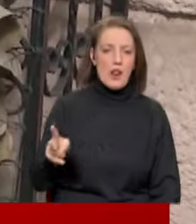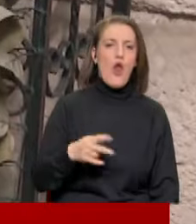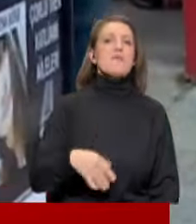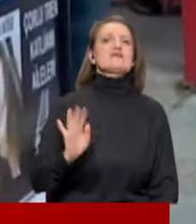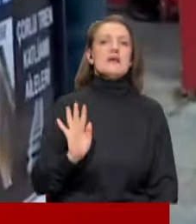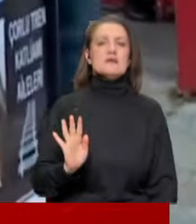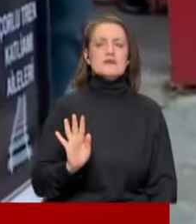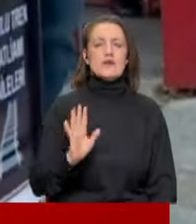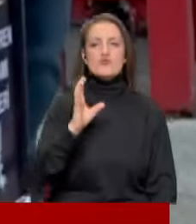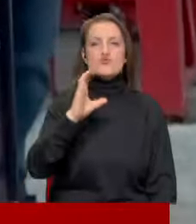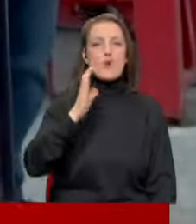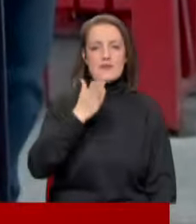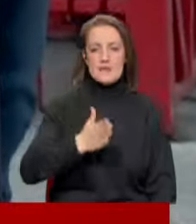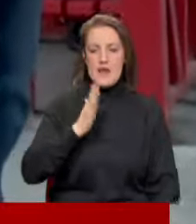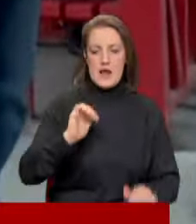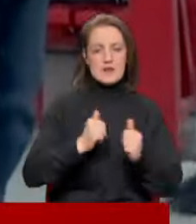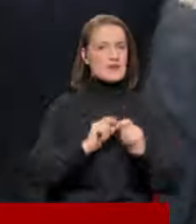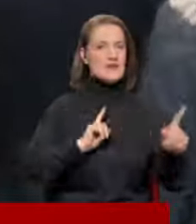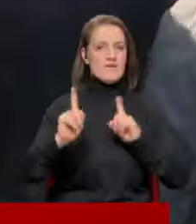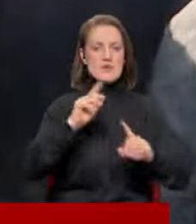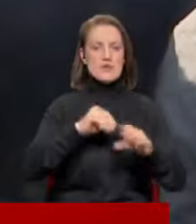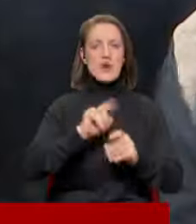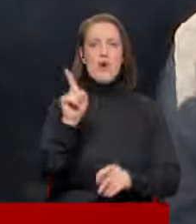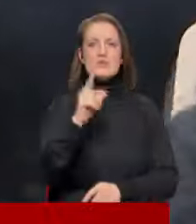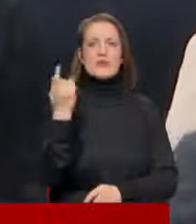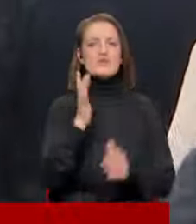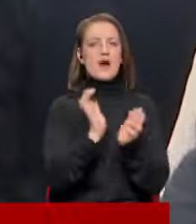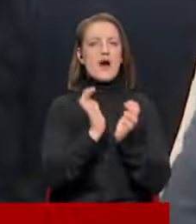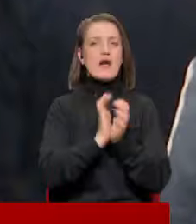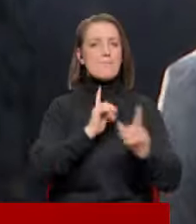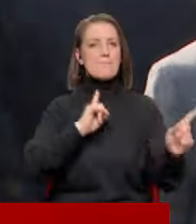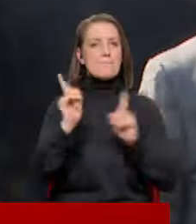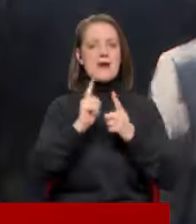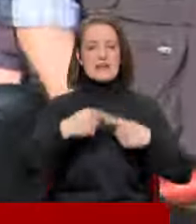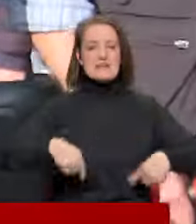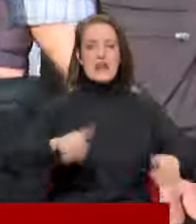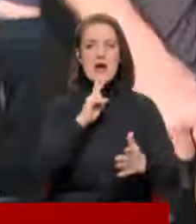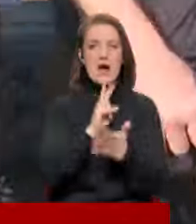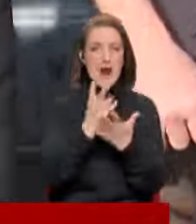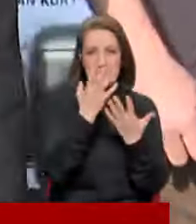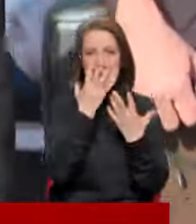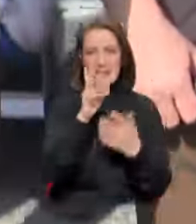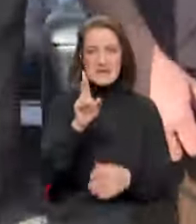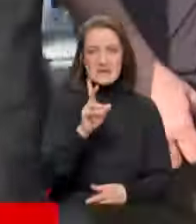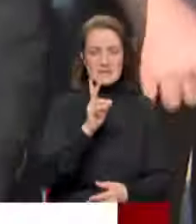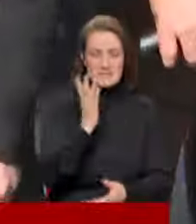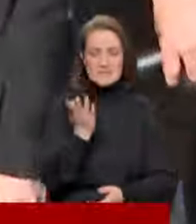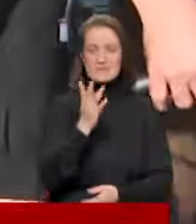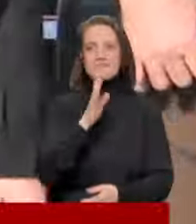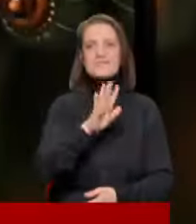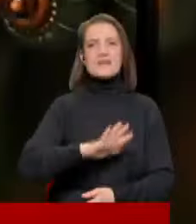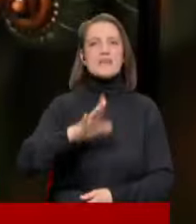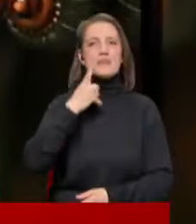olmasaydı Çorlu tren kazası davası için onlarca aile duruşma salonunda karar Beklerken Meteoroloji Genel